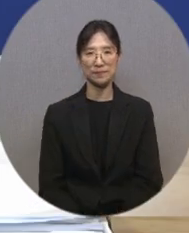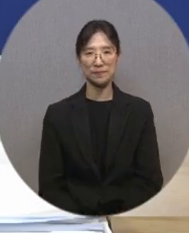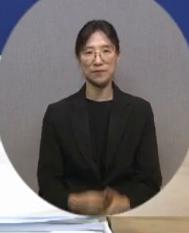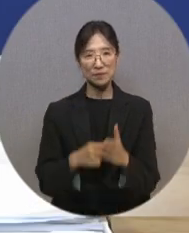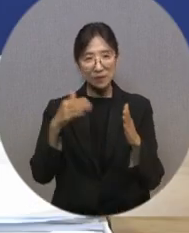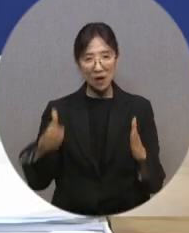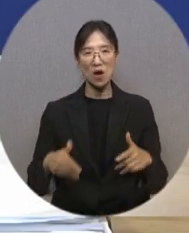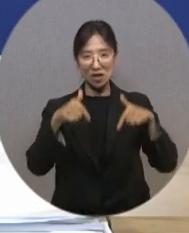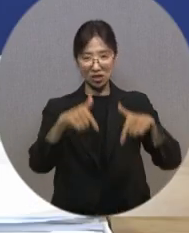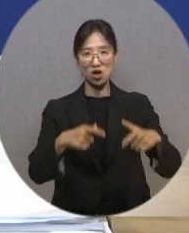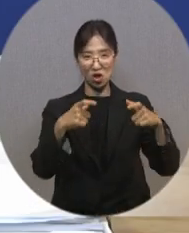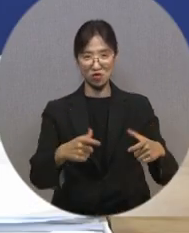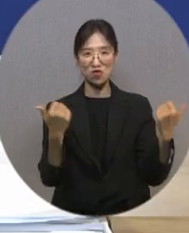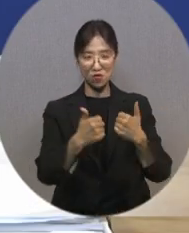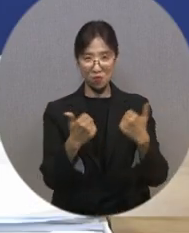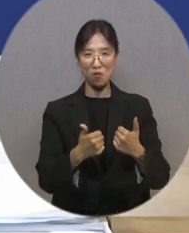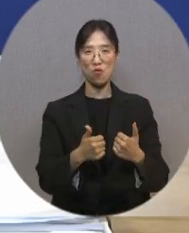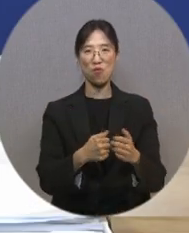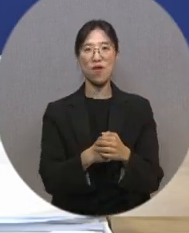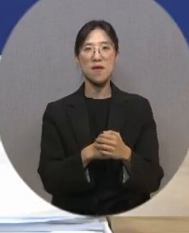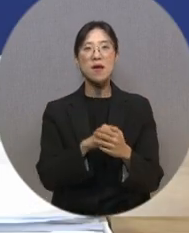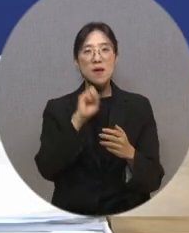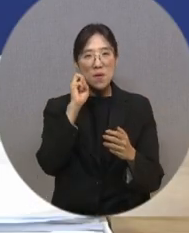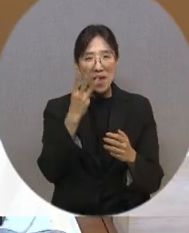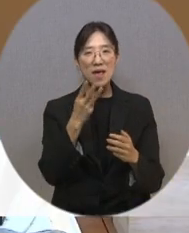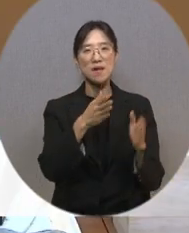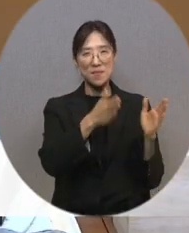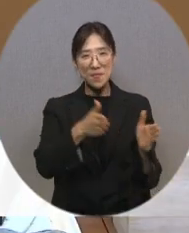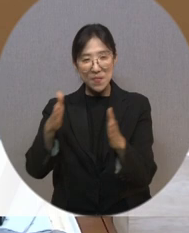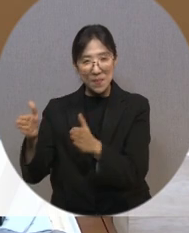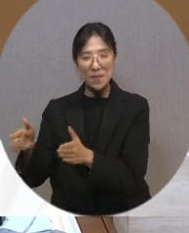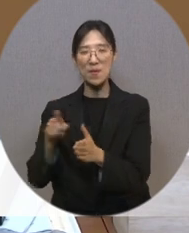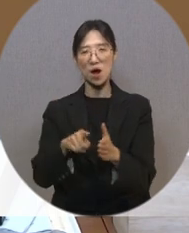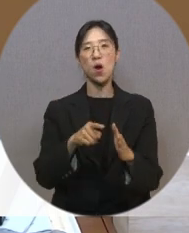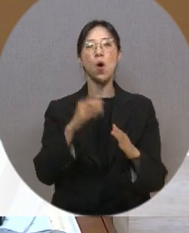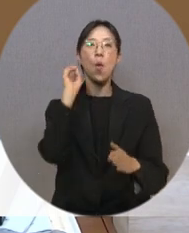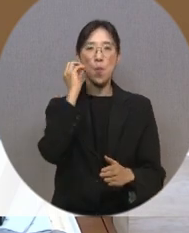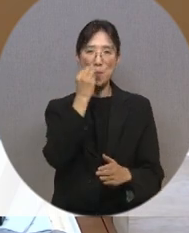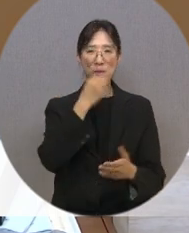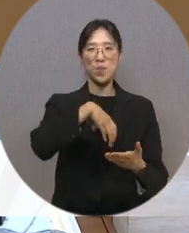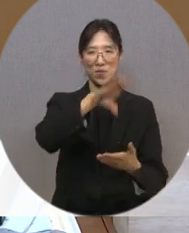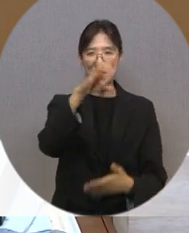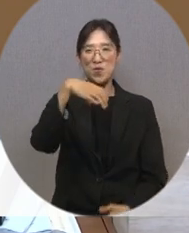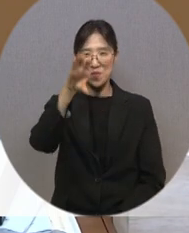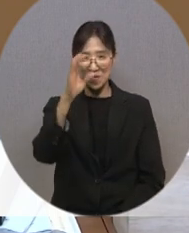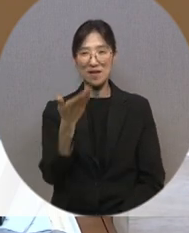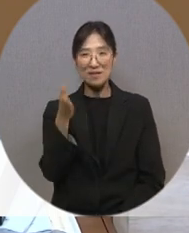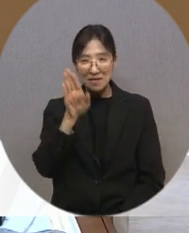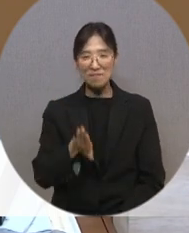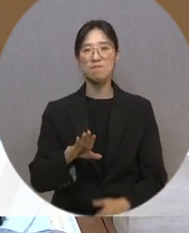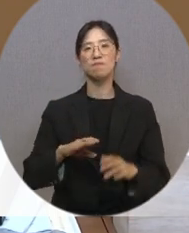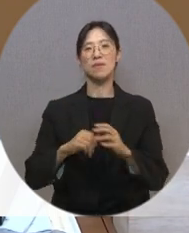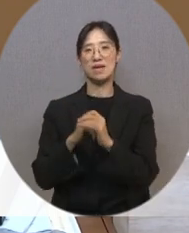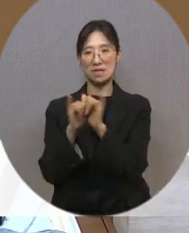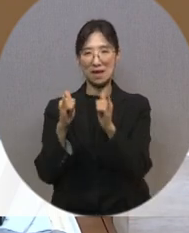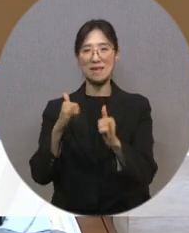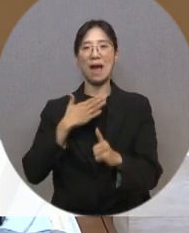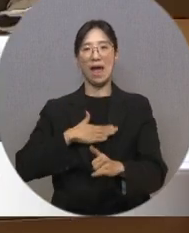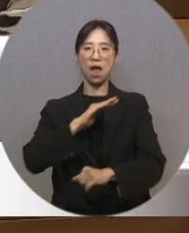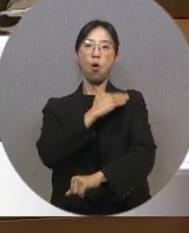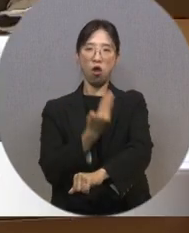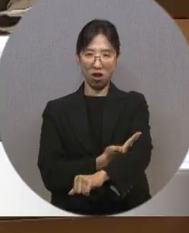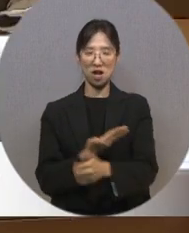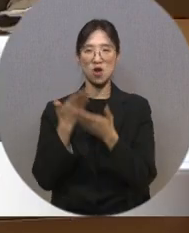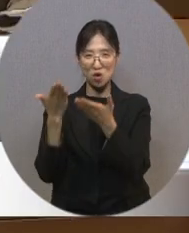그동안 서구의회는 회기별 본회의 녹화 영상을 홈페이지에 게재해왔으나 구민들의 알 권리를 보장하고 정책 형성